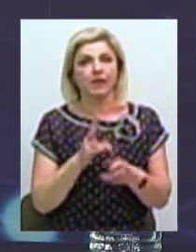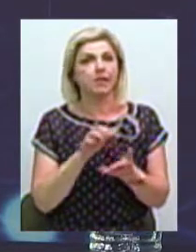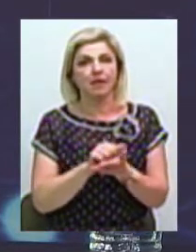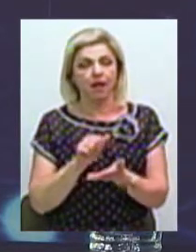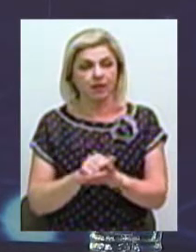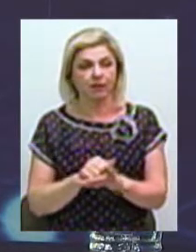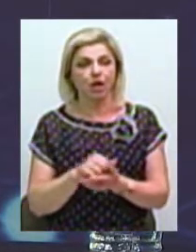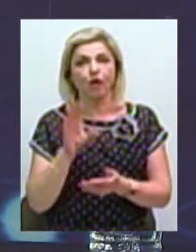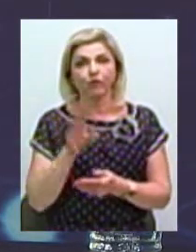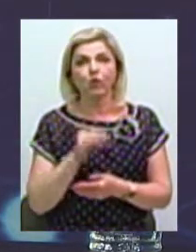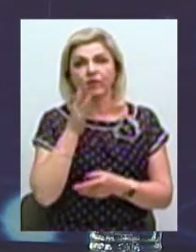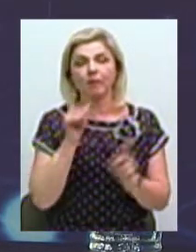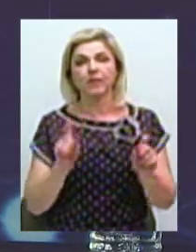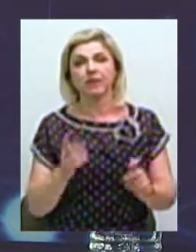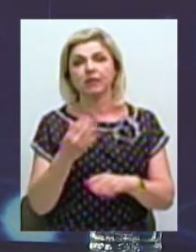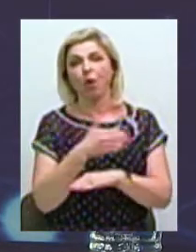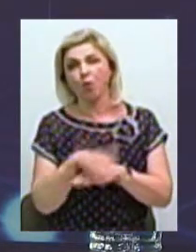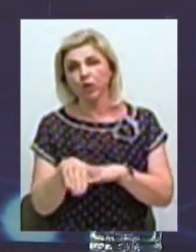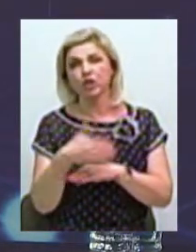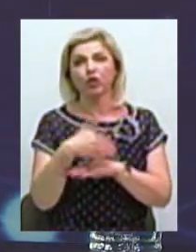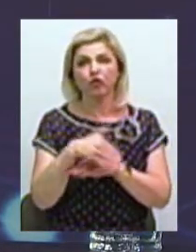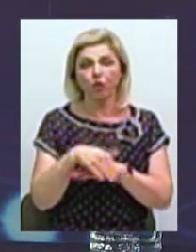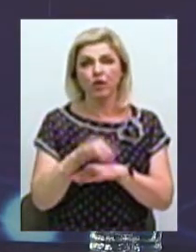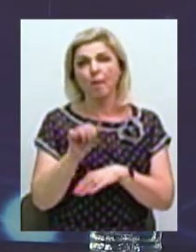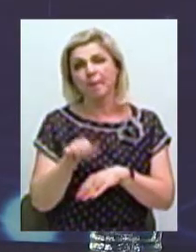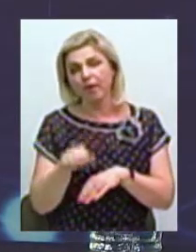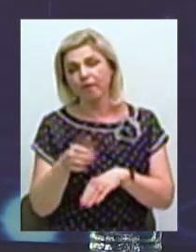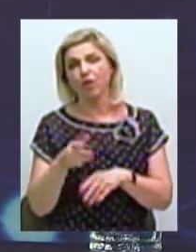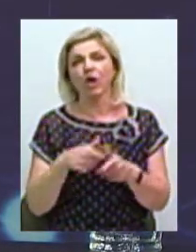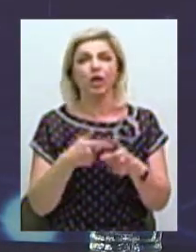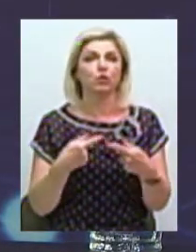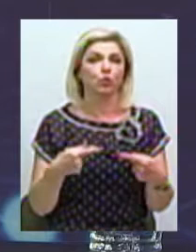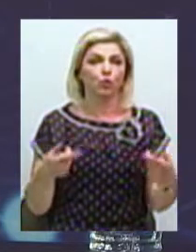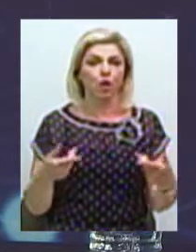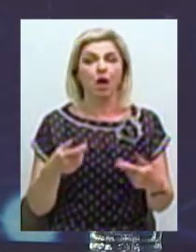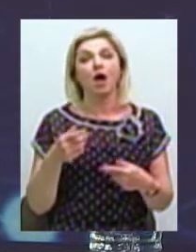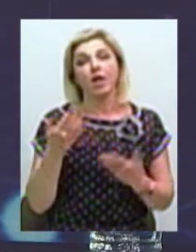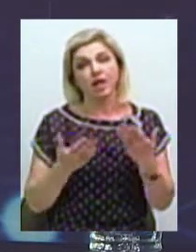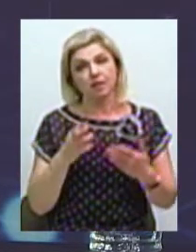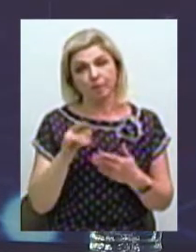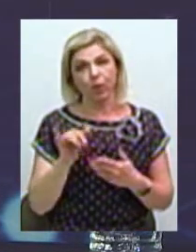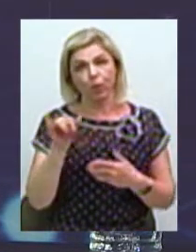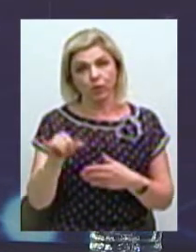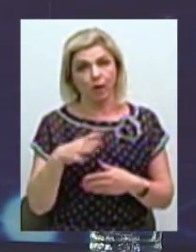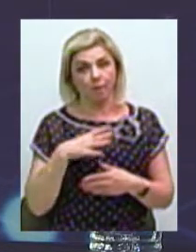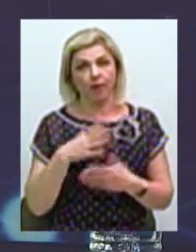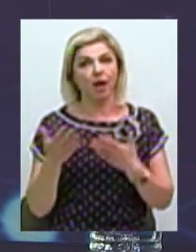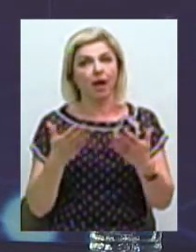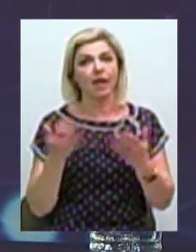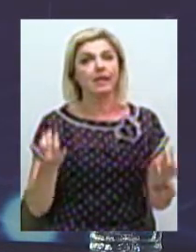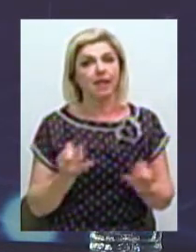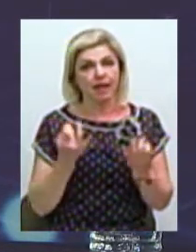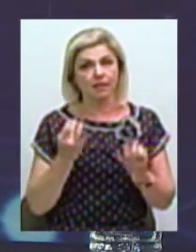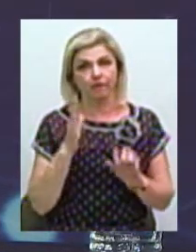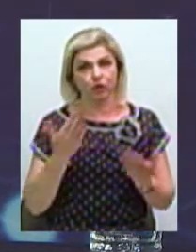время сидят на улицах, в подворотнях, пьют пиво, то еще что-то там. Мне кажется, если бы у них были какие-то интересы в